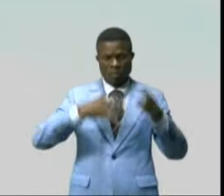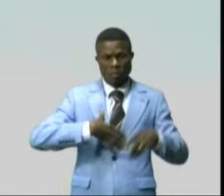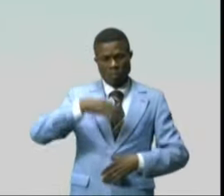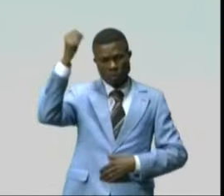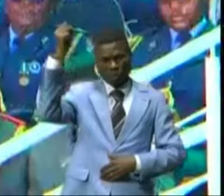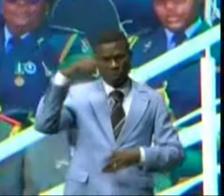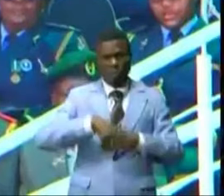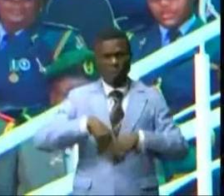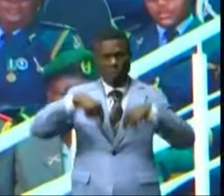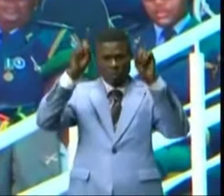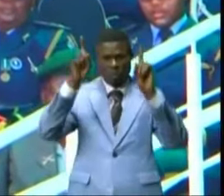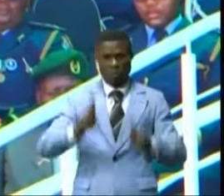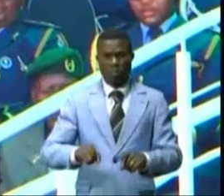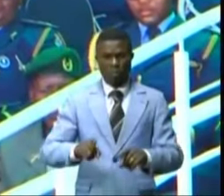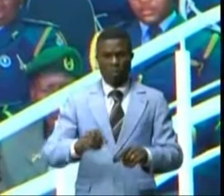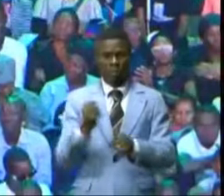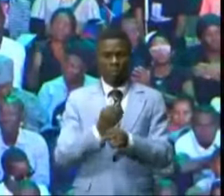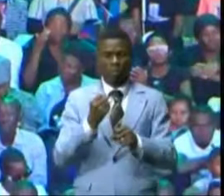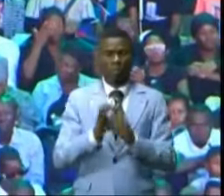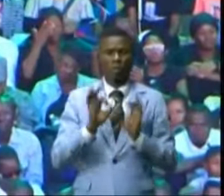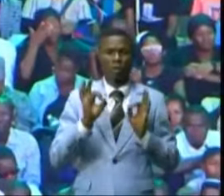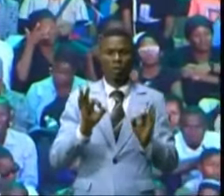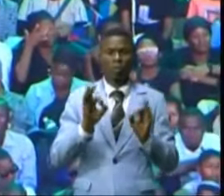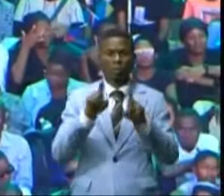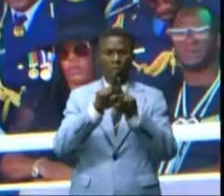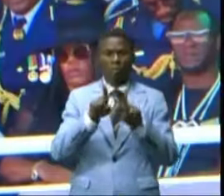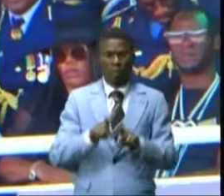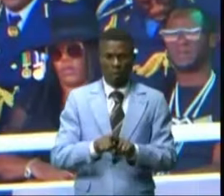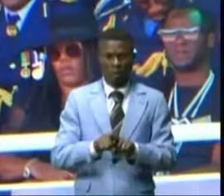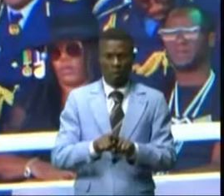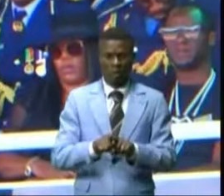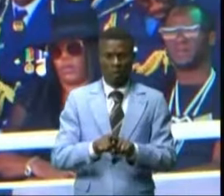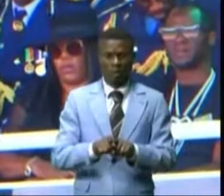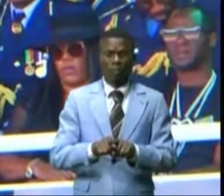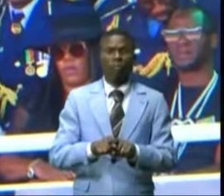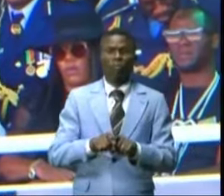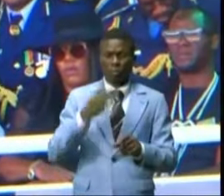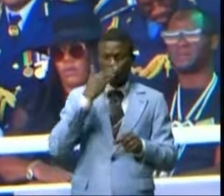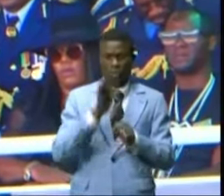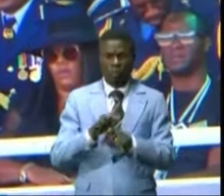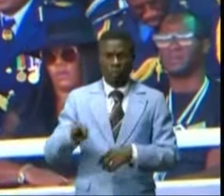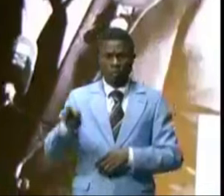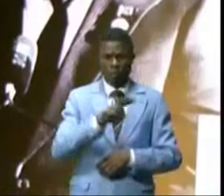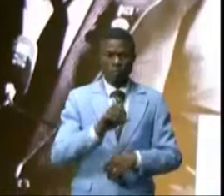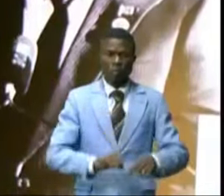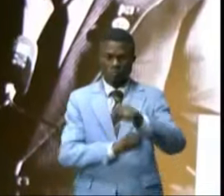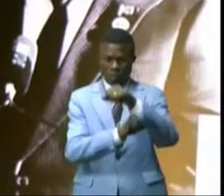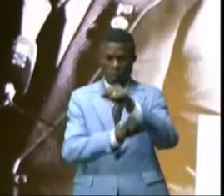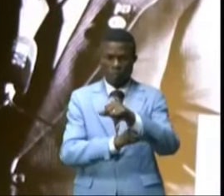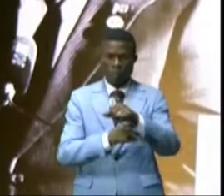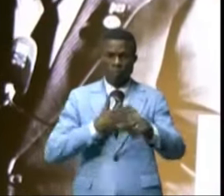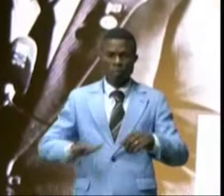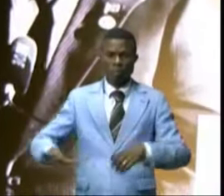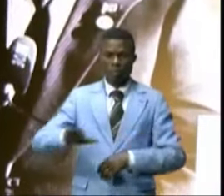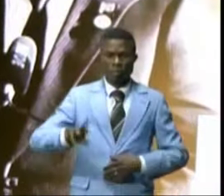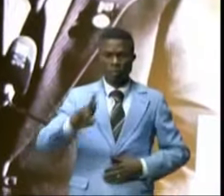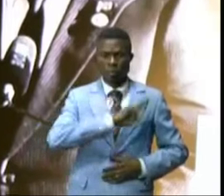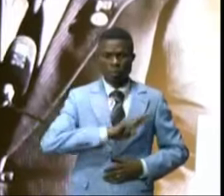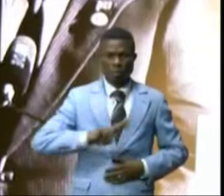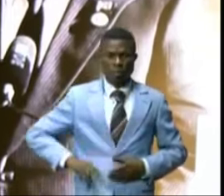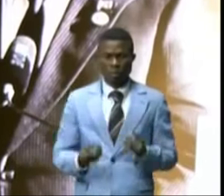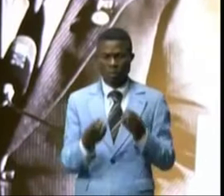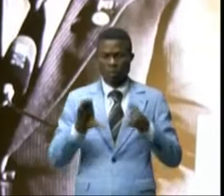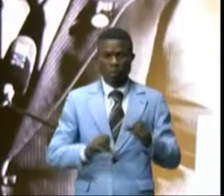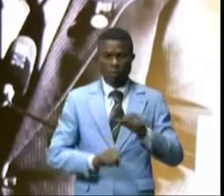dans l'exercice de vos nouvelles fonctions, ainsi que vous rassurer du soutien de mon pays, la République démocratique du